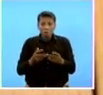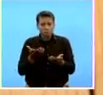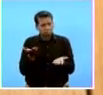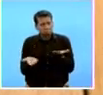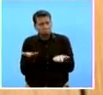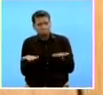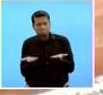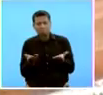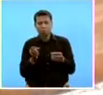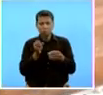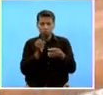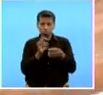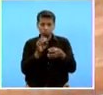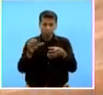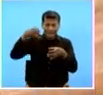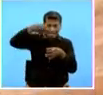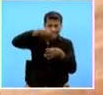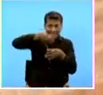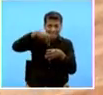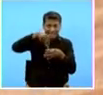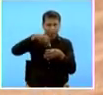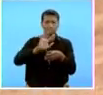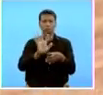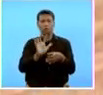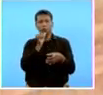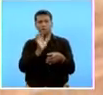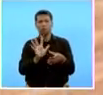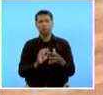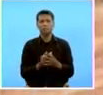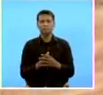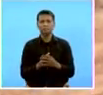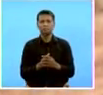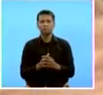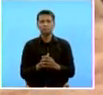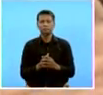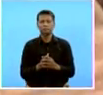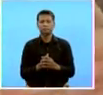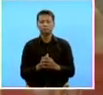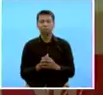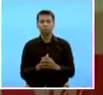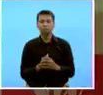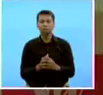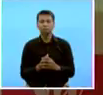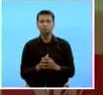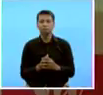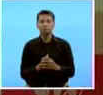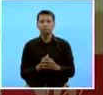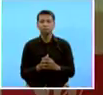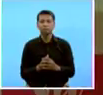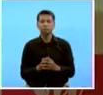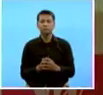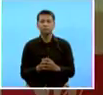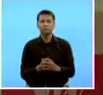dalam keseluruhan kandungan itu tidak cukup disebut sebagai susu. Saya kira itu hal yang rasional kalau